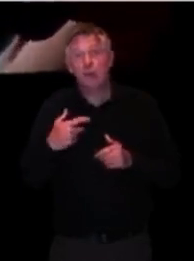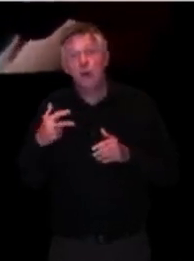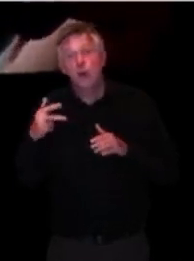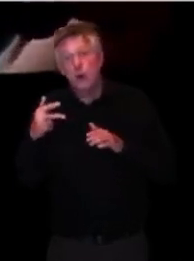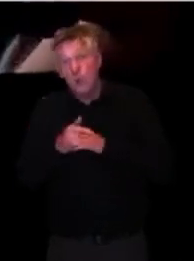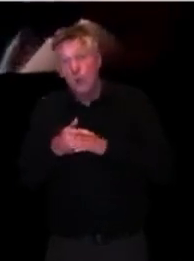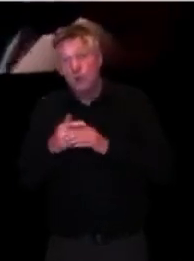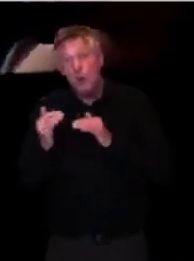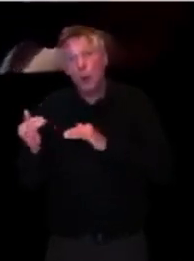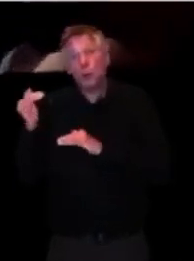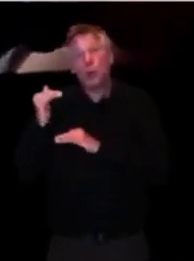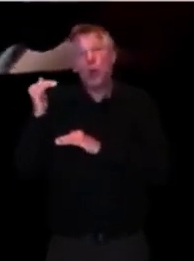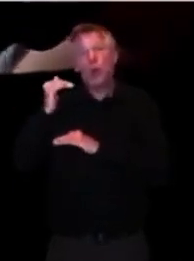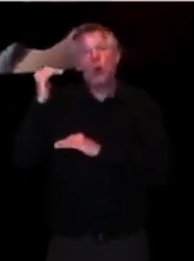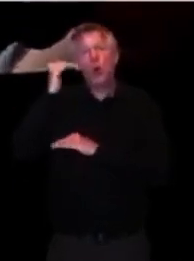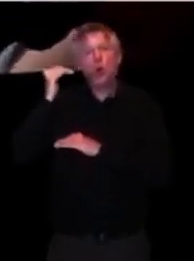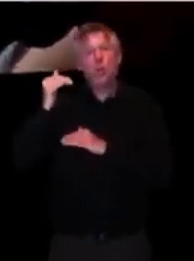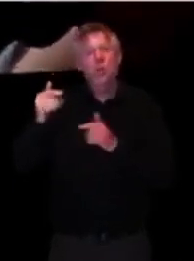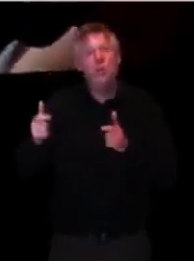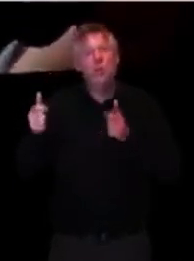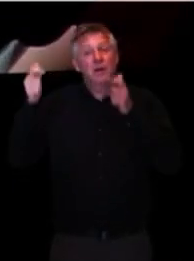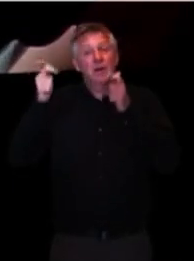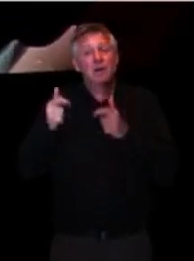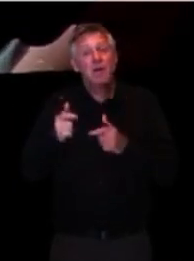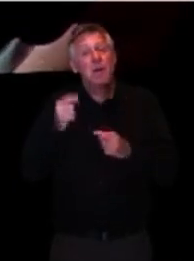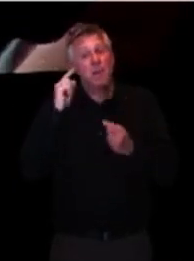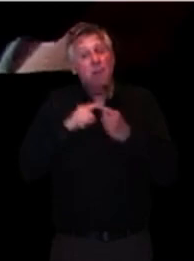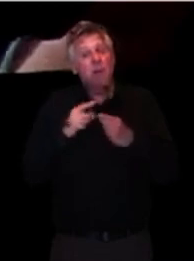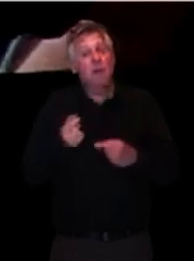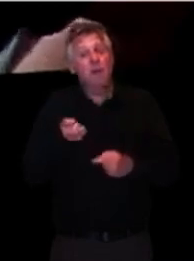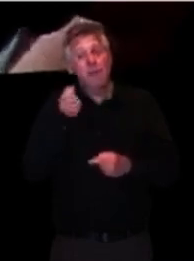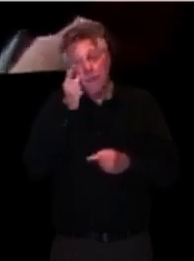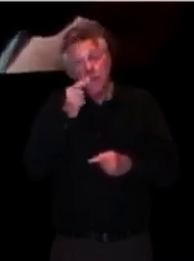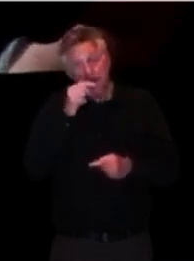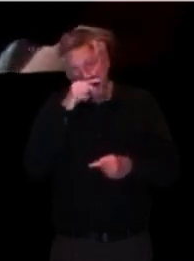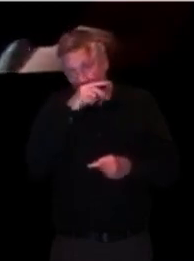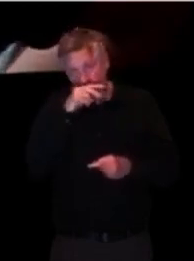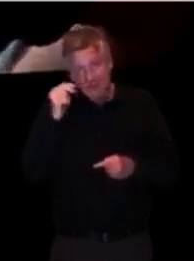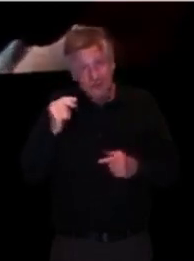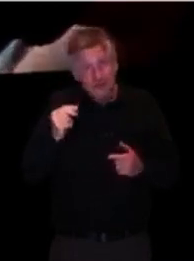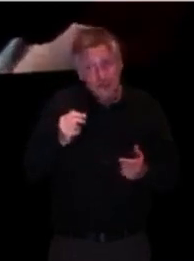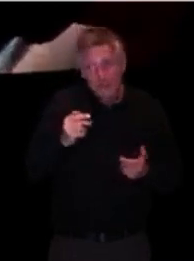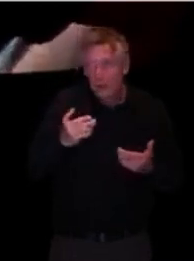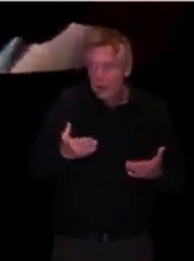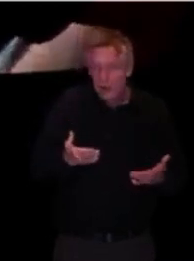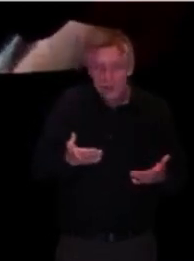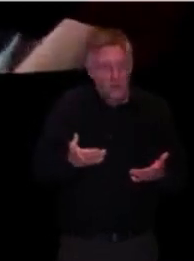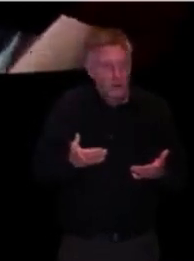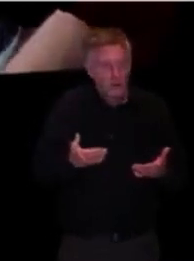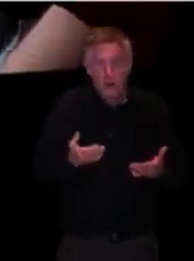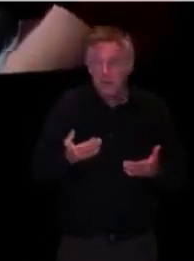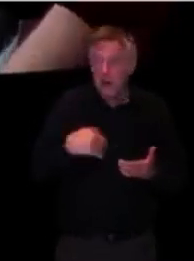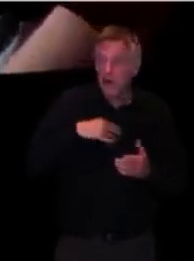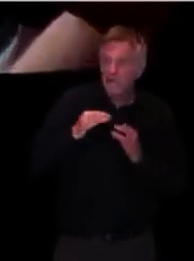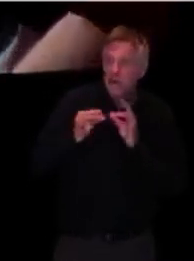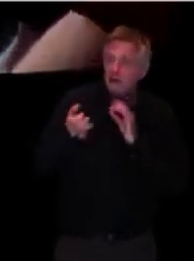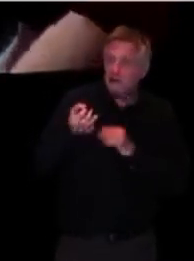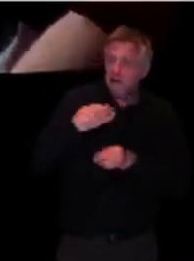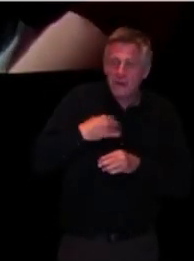il me semble que c'est quand même un sujet assez fondamental qu'on aurait pu apprendre autrement qu'au travers d'une réplique